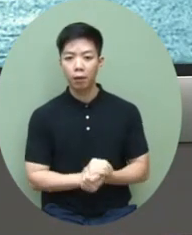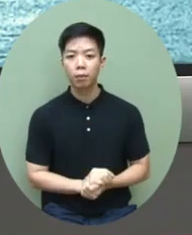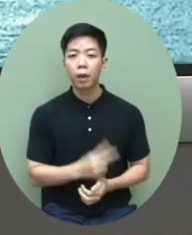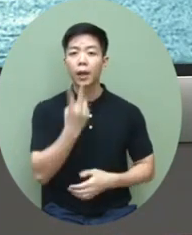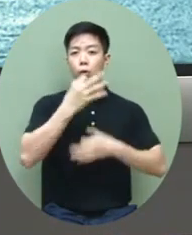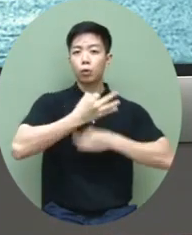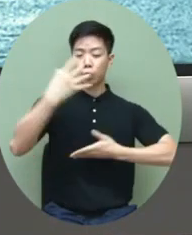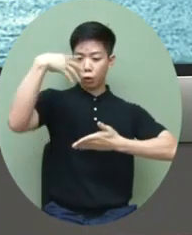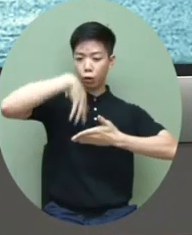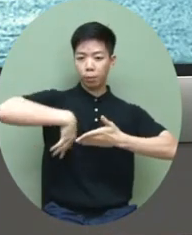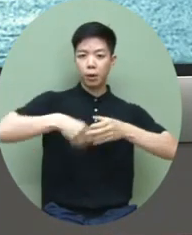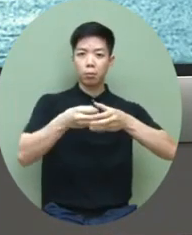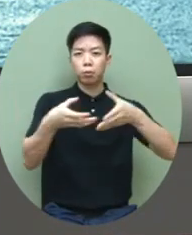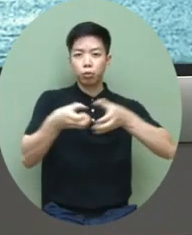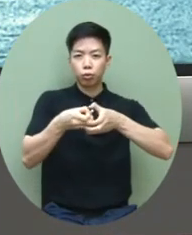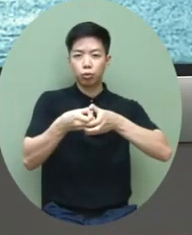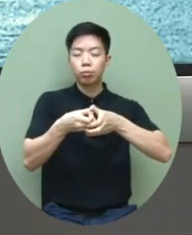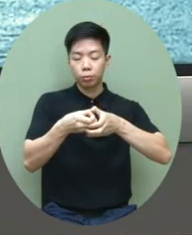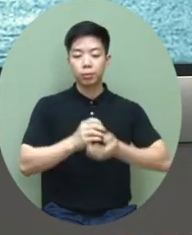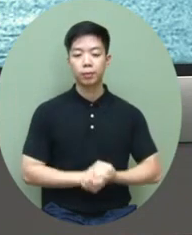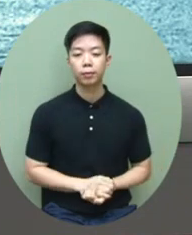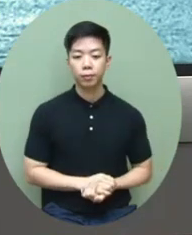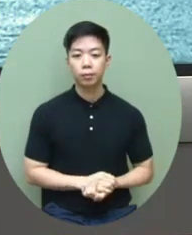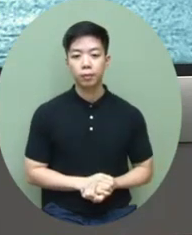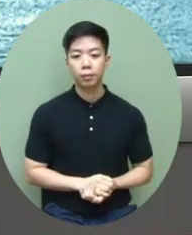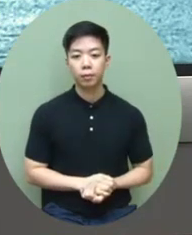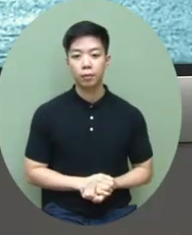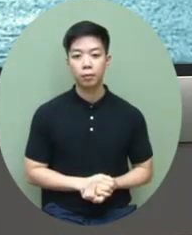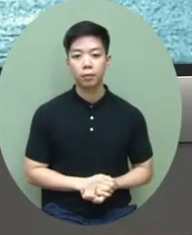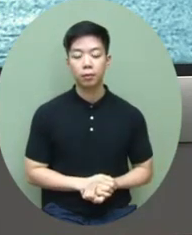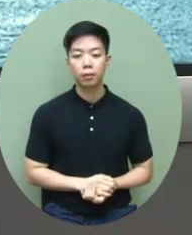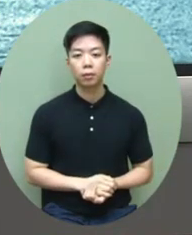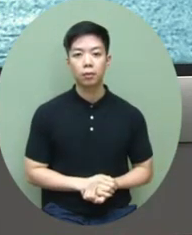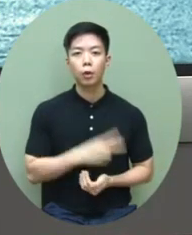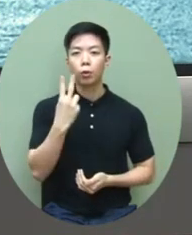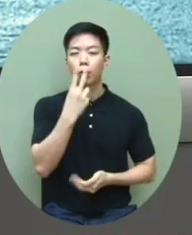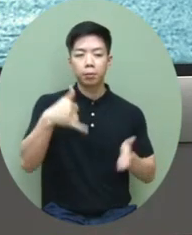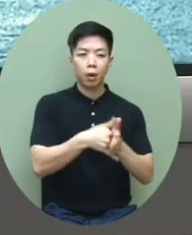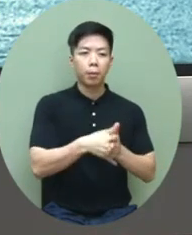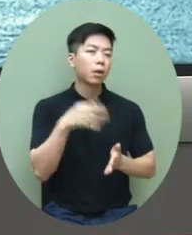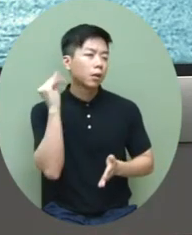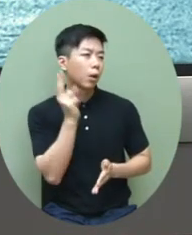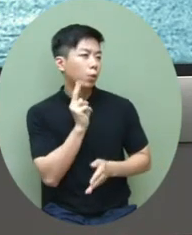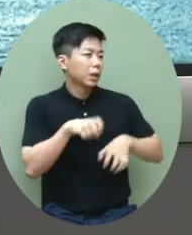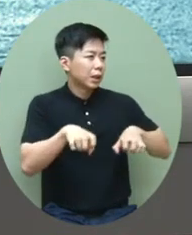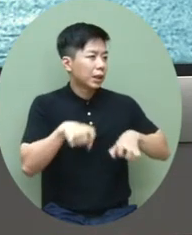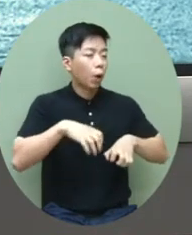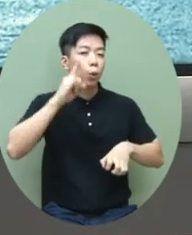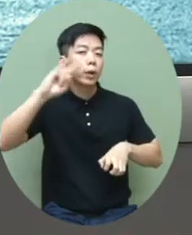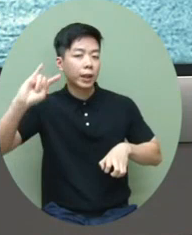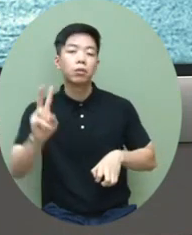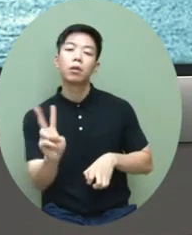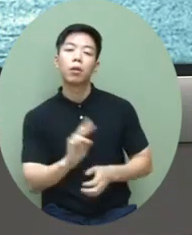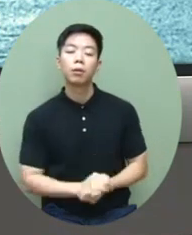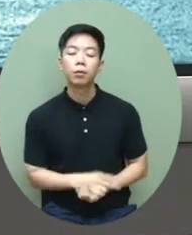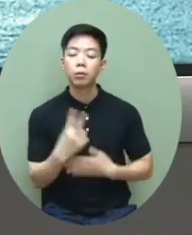脹，影響正常呼吸，亦都會產生好像狗吠那樣的聲音，咳啦，